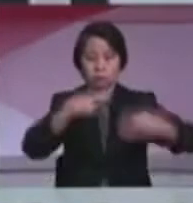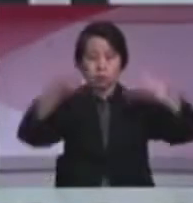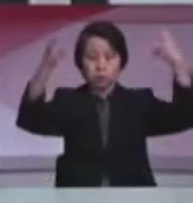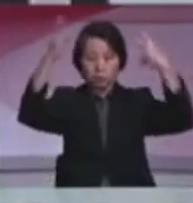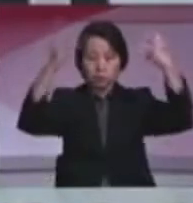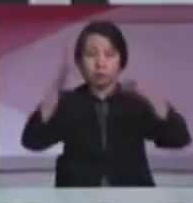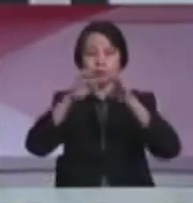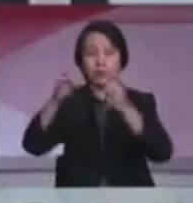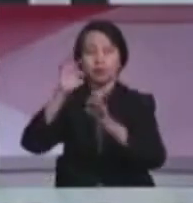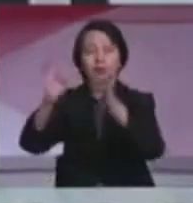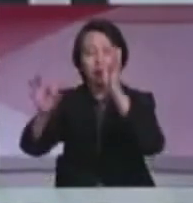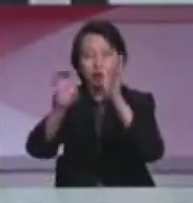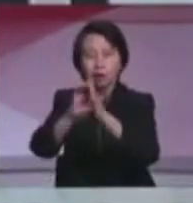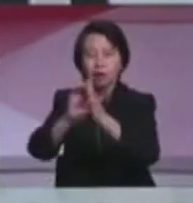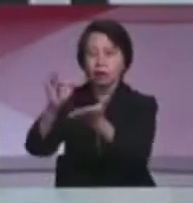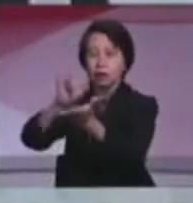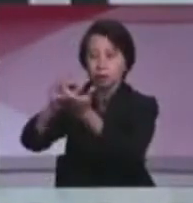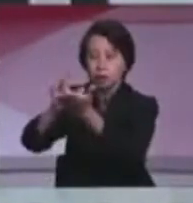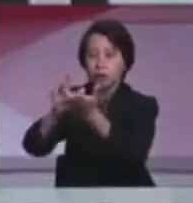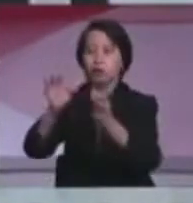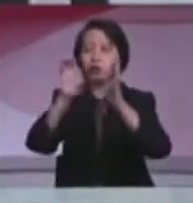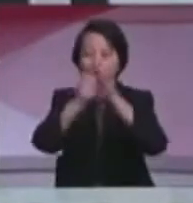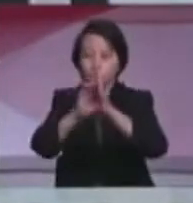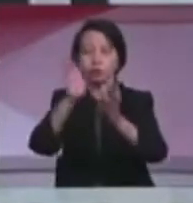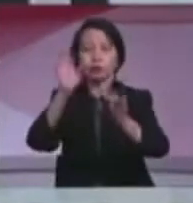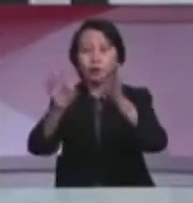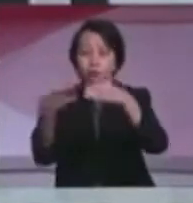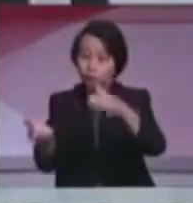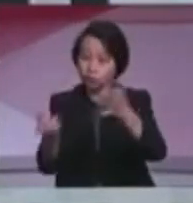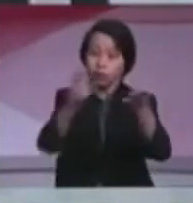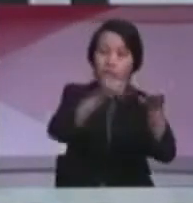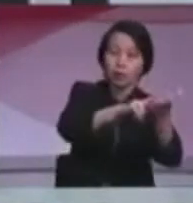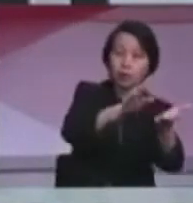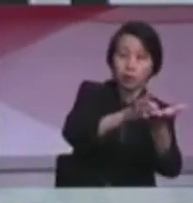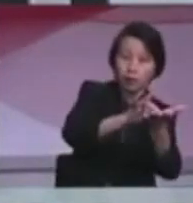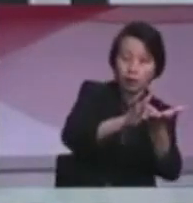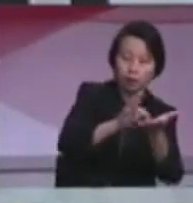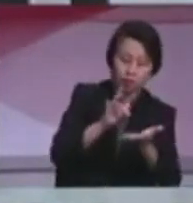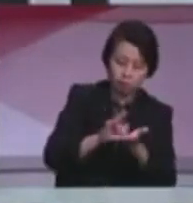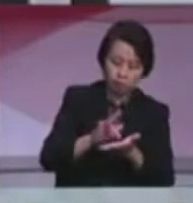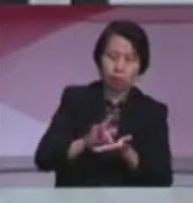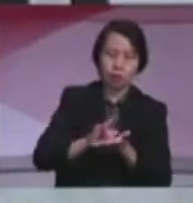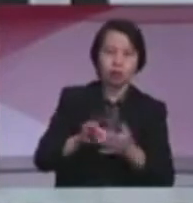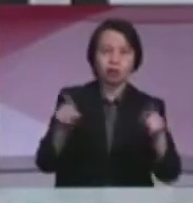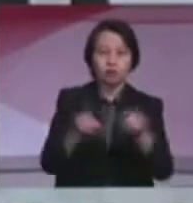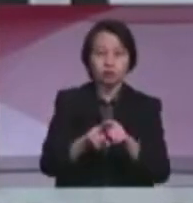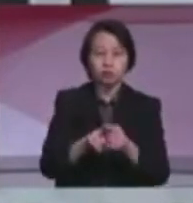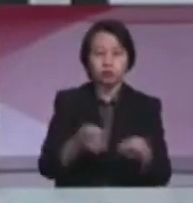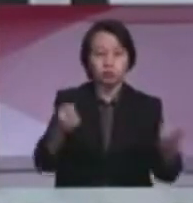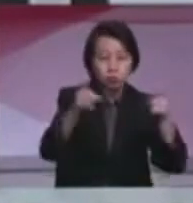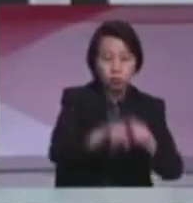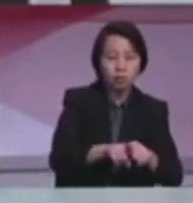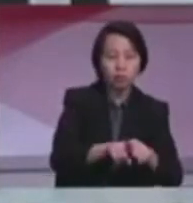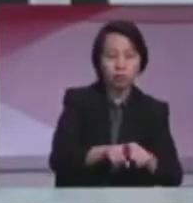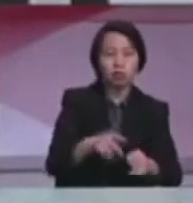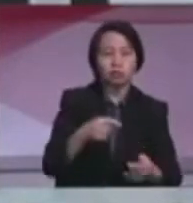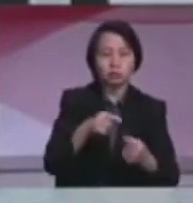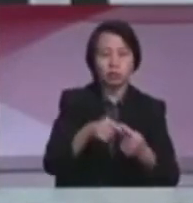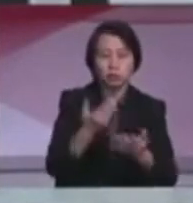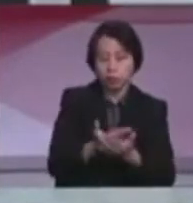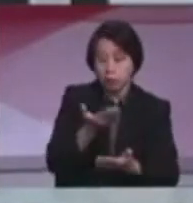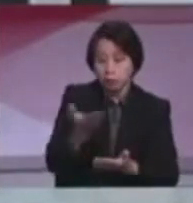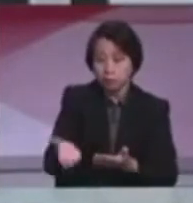apabila vaksin tersebut telah pun didaftarkan, maka akan menjadi seperti gelombang kedua apabila kita nak